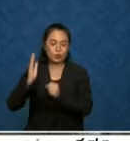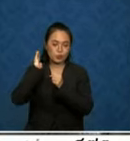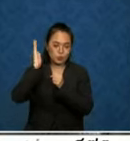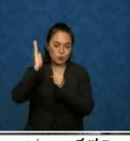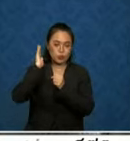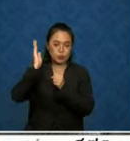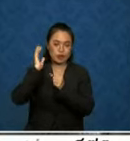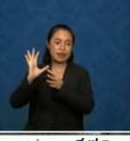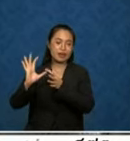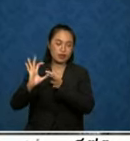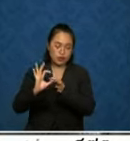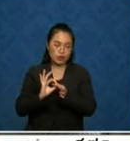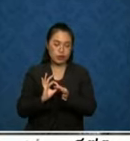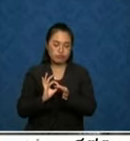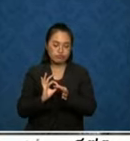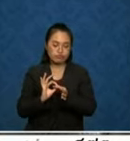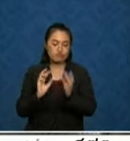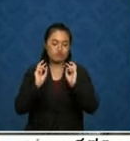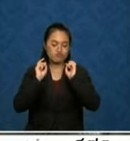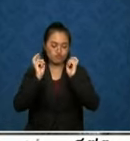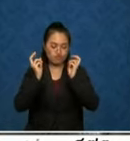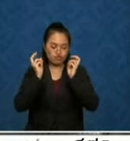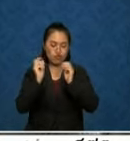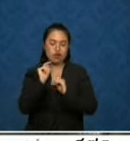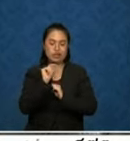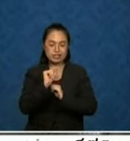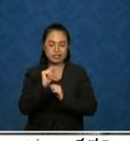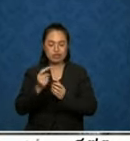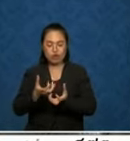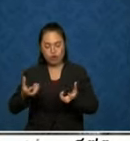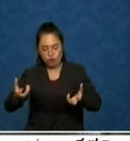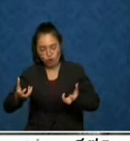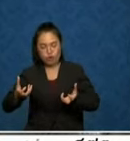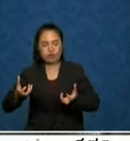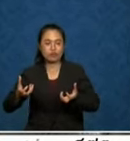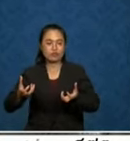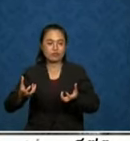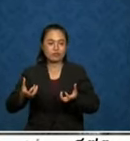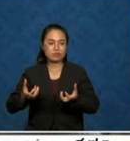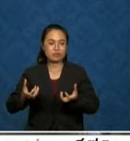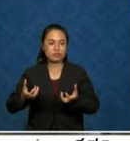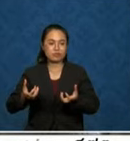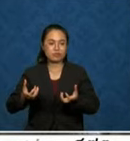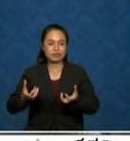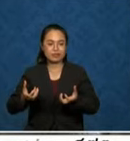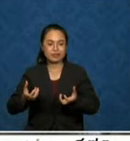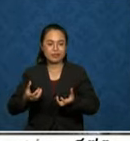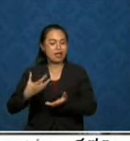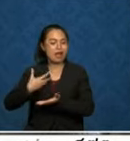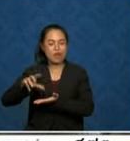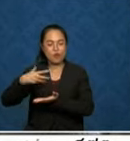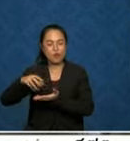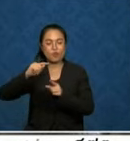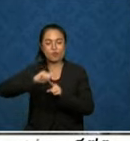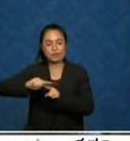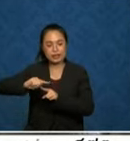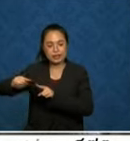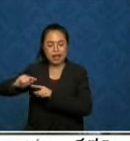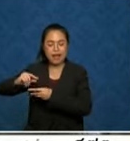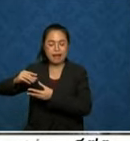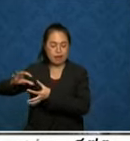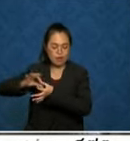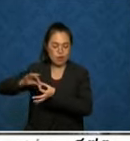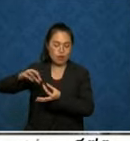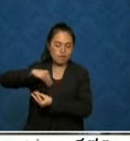รายเกี่ยวข้องกับ product เกี่ยวข้องกับสินค้าเกี่ยวข้องกับเรื่องราวต่างๆที่เกี่ยวกับธุรกิจขายต